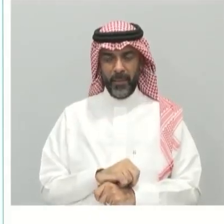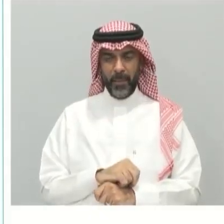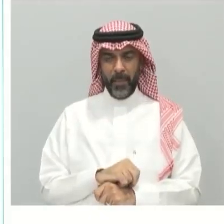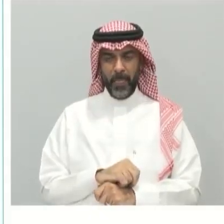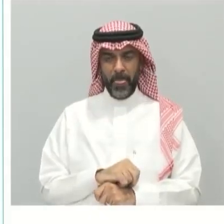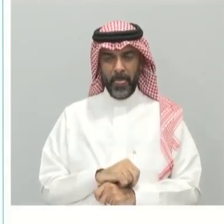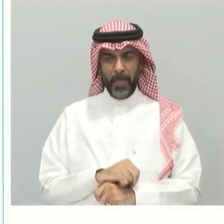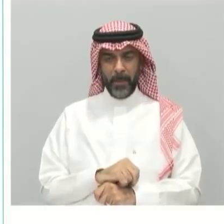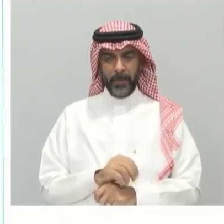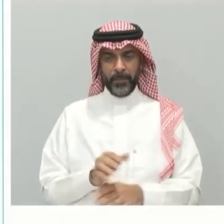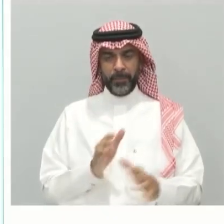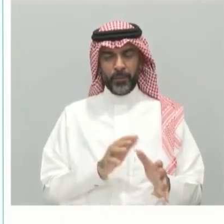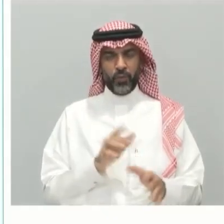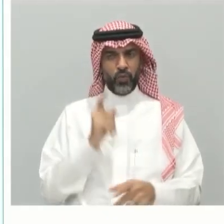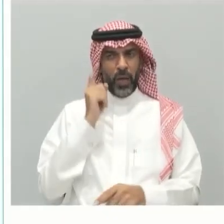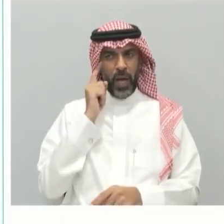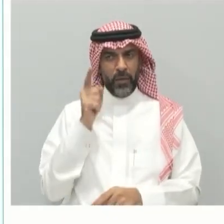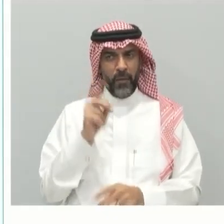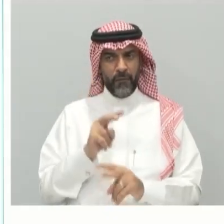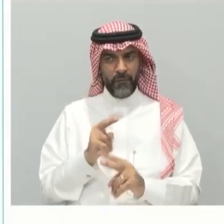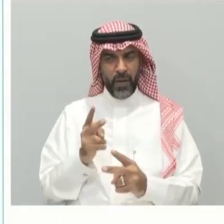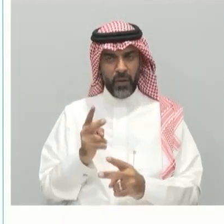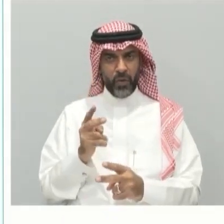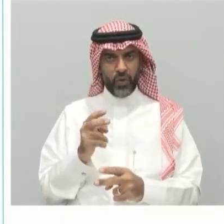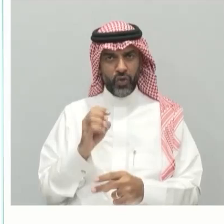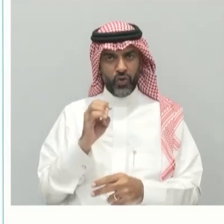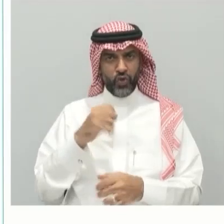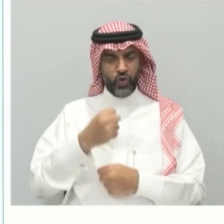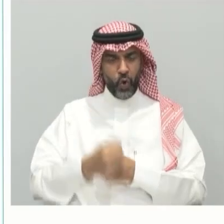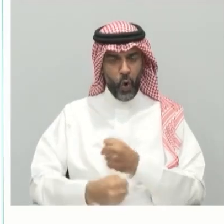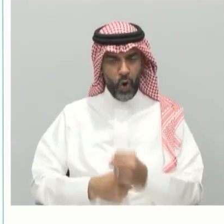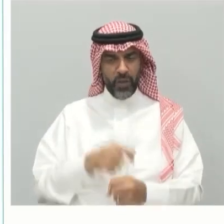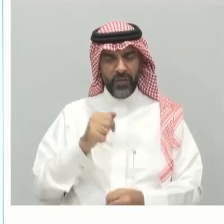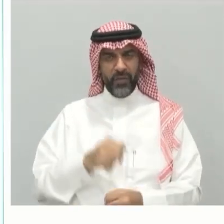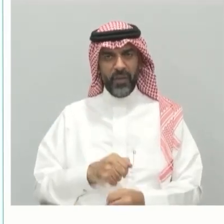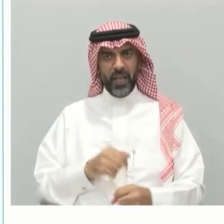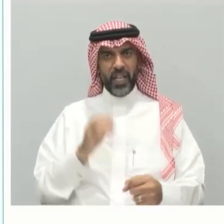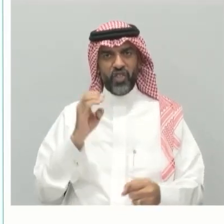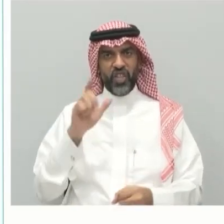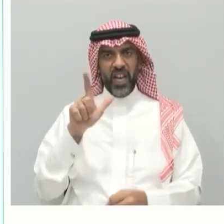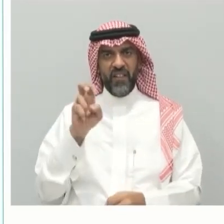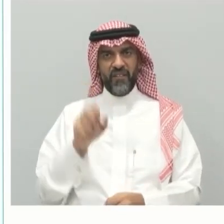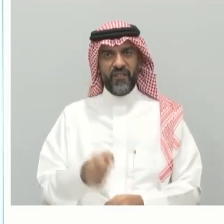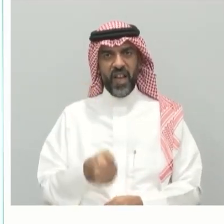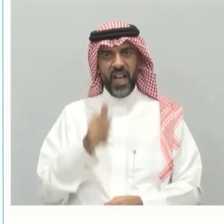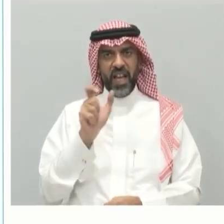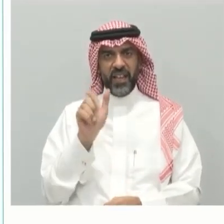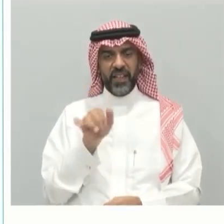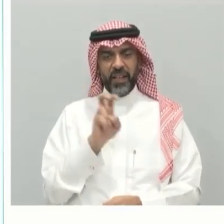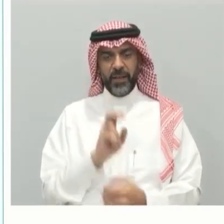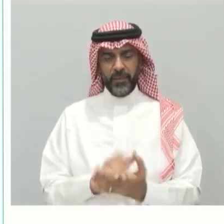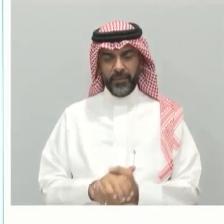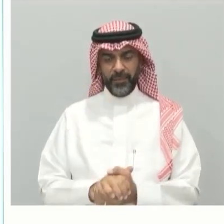ف على ماذا يدل فرق الجهد في الخليه الجلفانيه فرق الجهد احنا ذكرنا بانه فرق الجهد هو الفرق ما بين